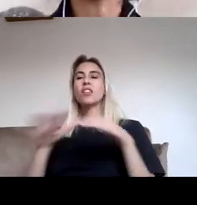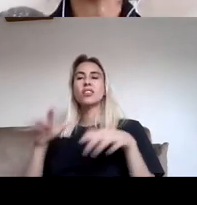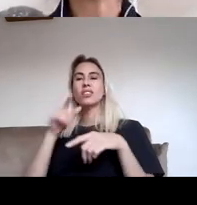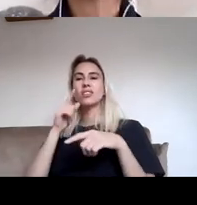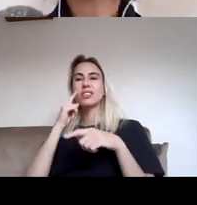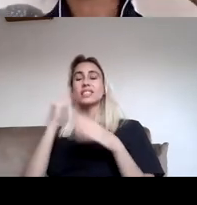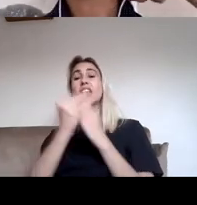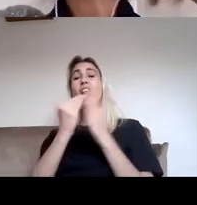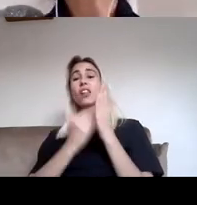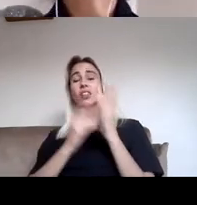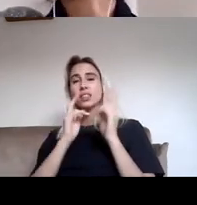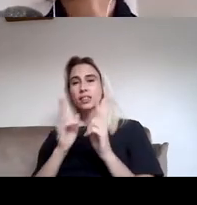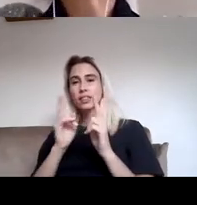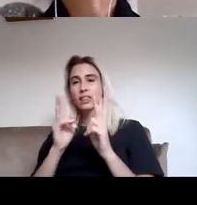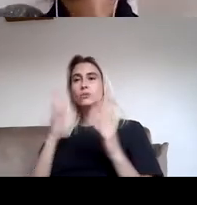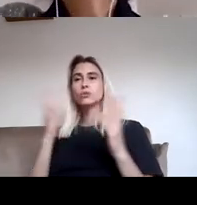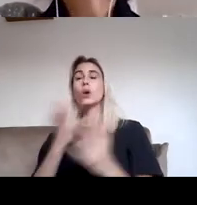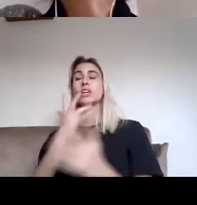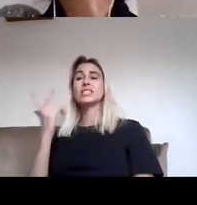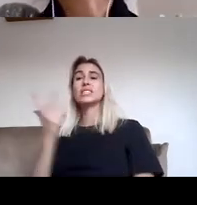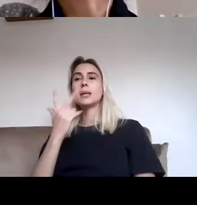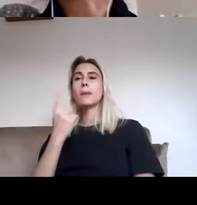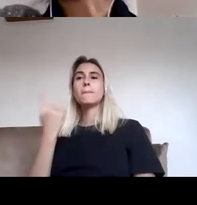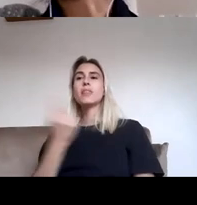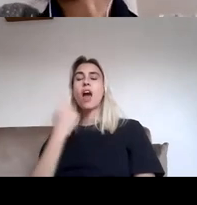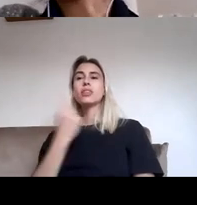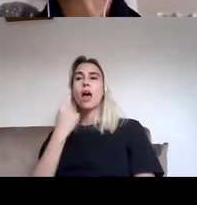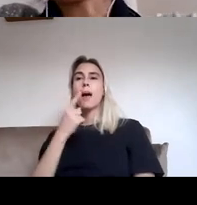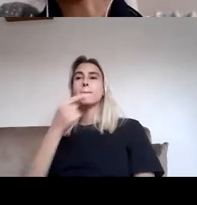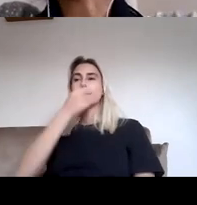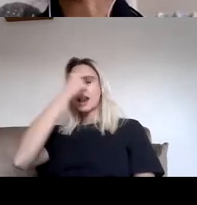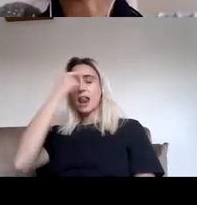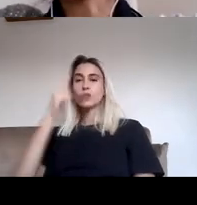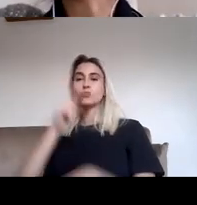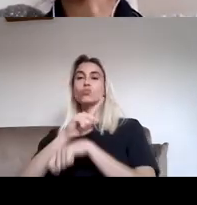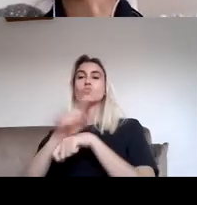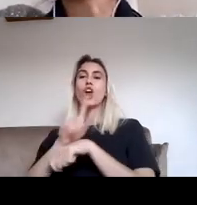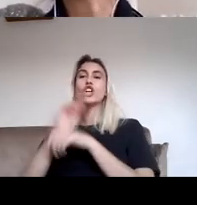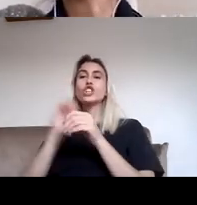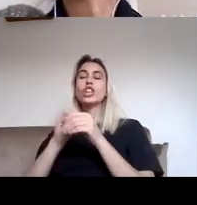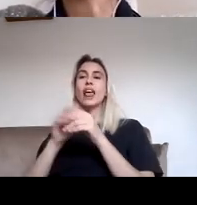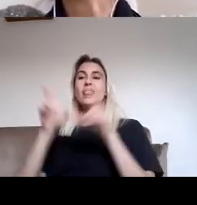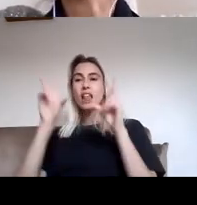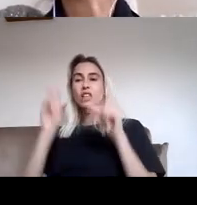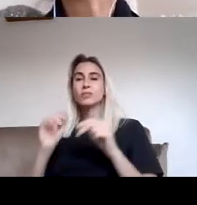tarafından çok hızlı bir anda böyle o belirlenen süre içerisinde yetiştirmesini sağlayacak şekilde yapılmış olan